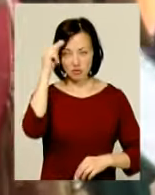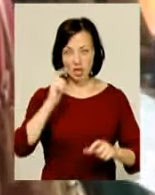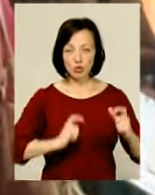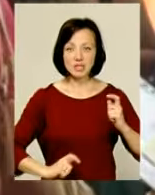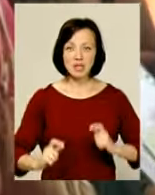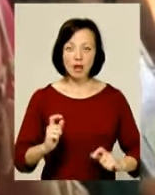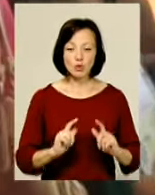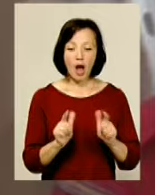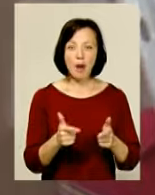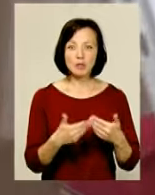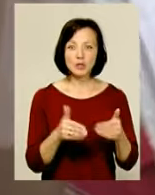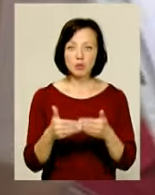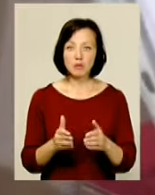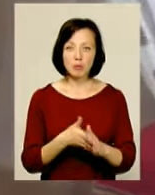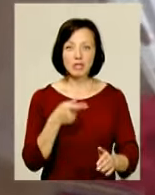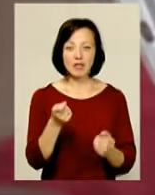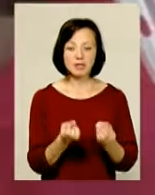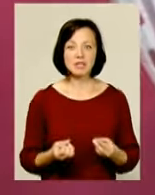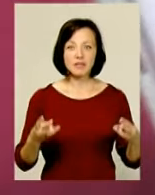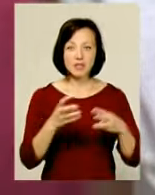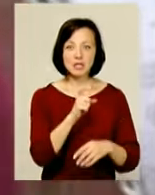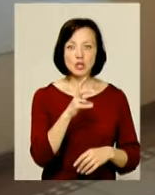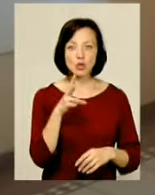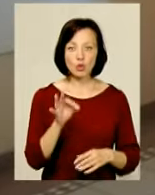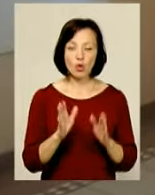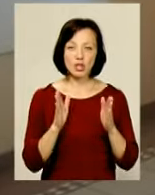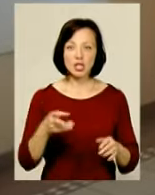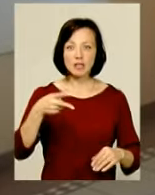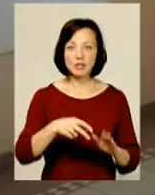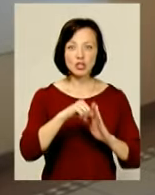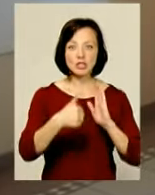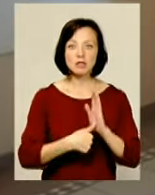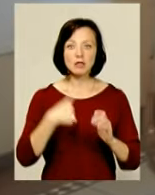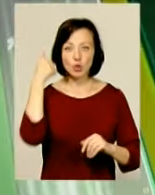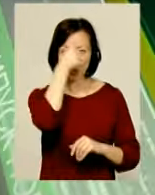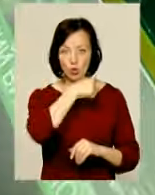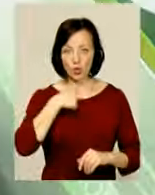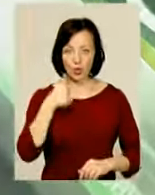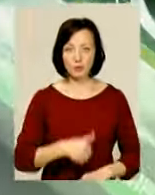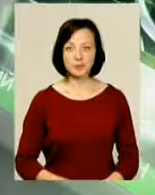абітурієнти цьогоріч подаватимуть сертифікати ЗНО лише 2016 року.